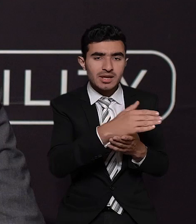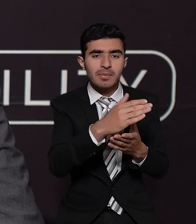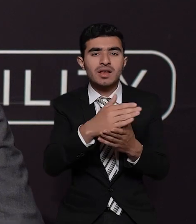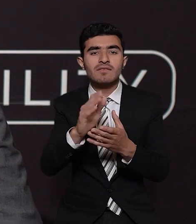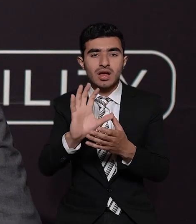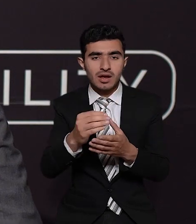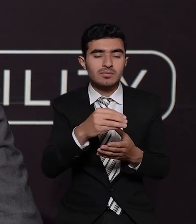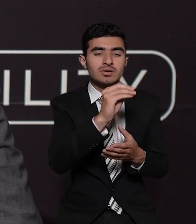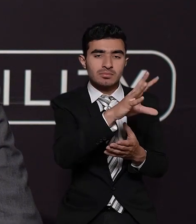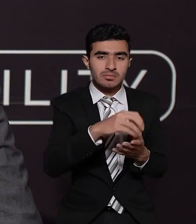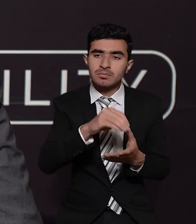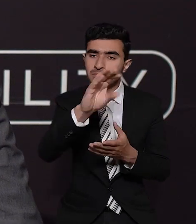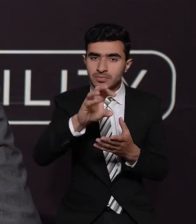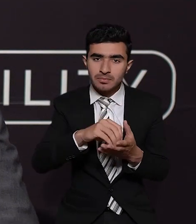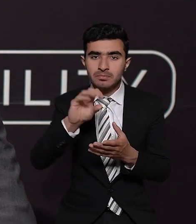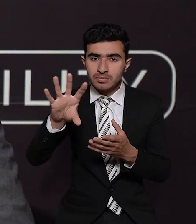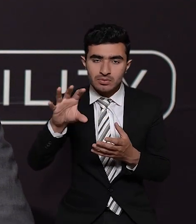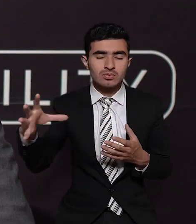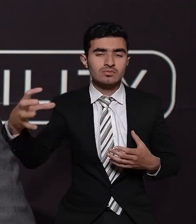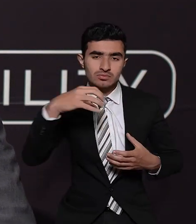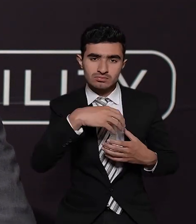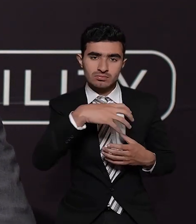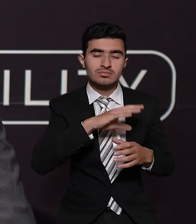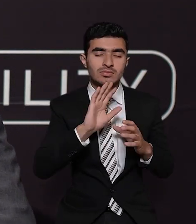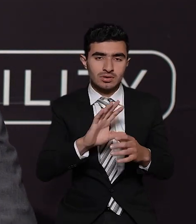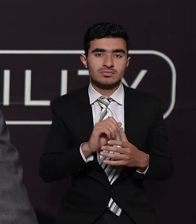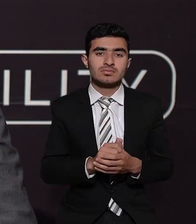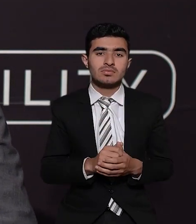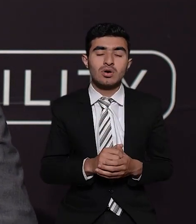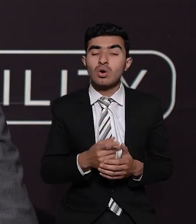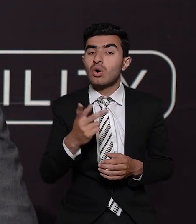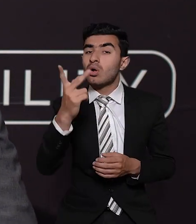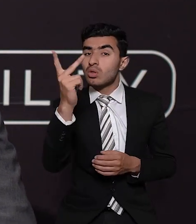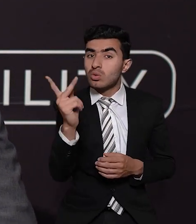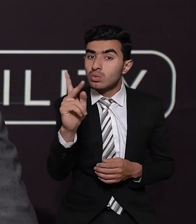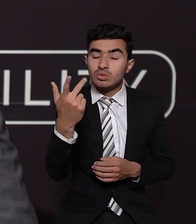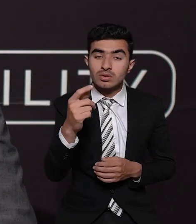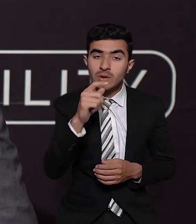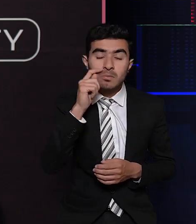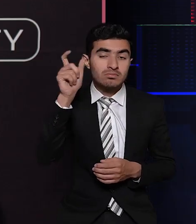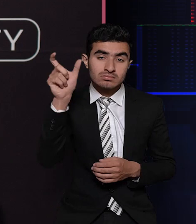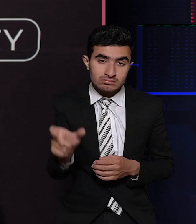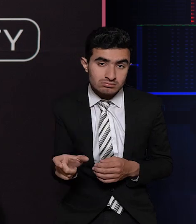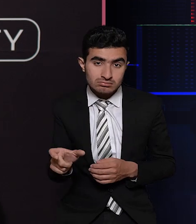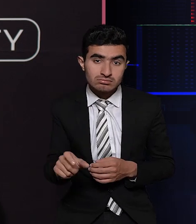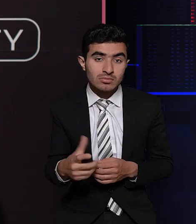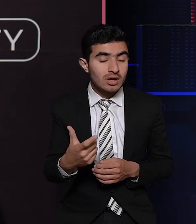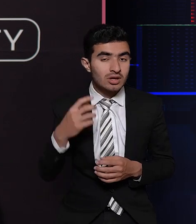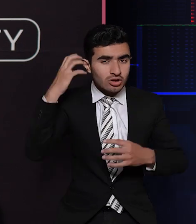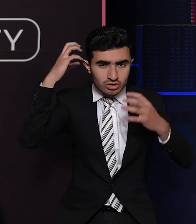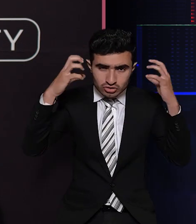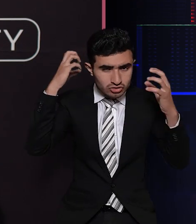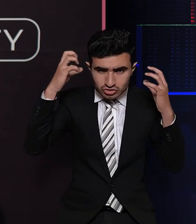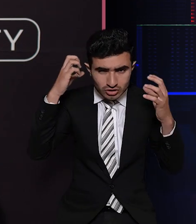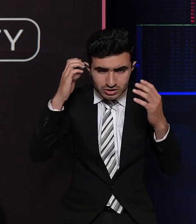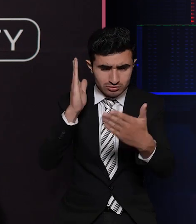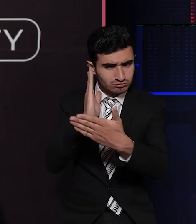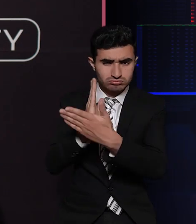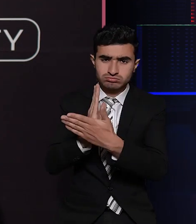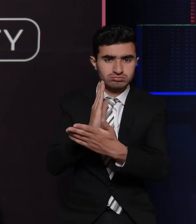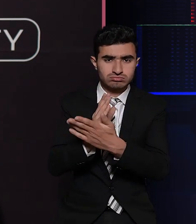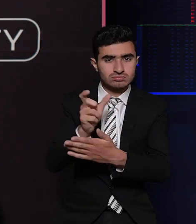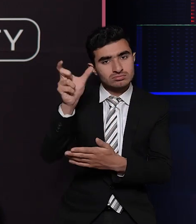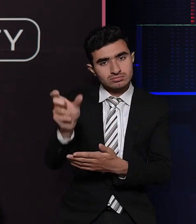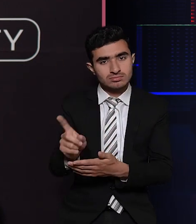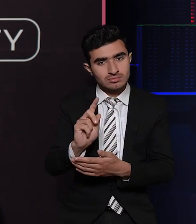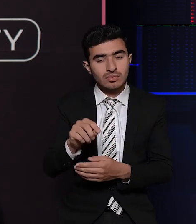ہے. اور دوسری شخصیت وہ ہے جس کو ہم سٹریس ریزسٹنس پرسنالٹی کہتے ہیں. اب یہ کون سے افراد ہوتے